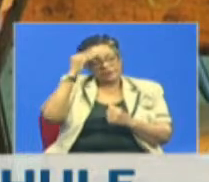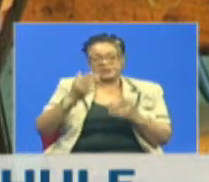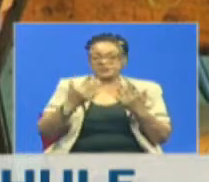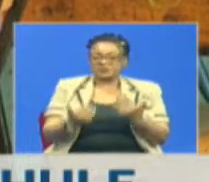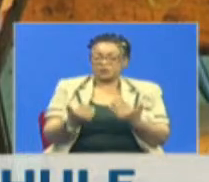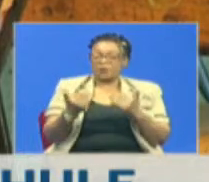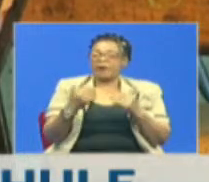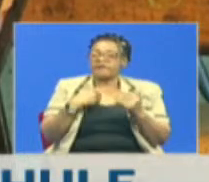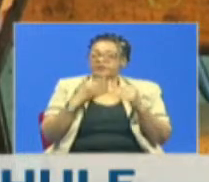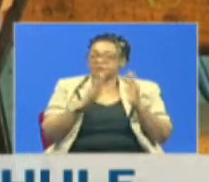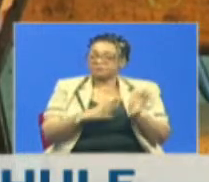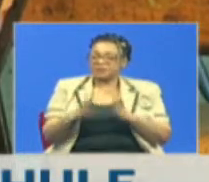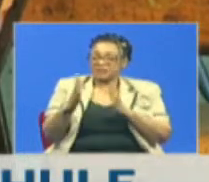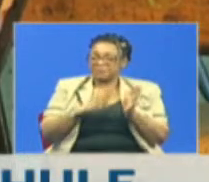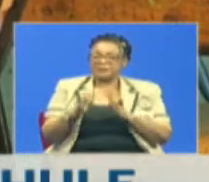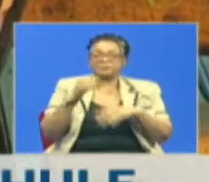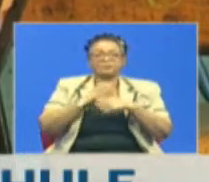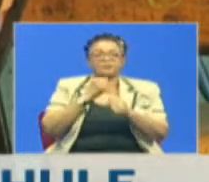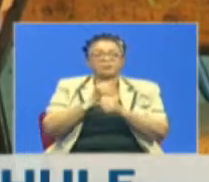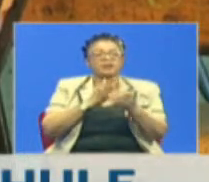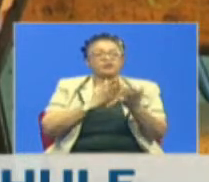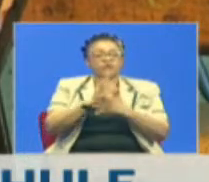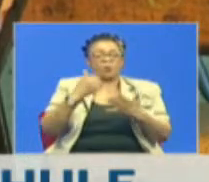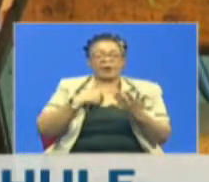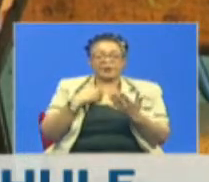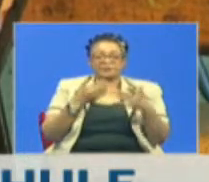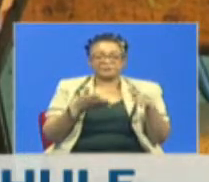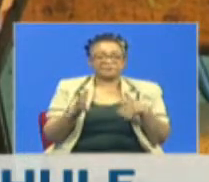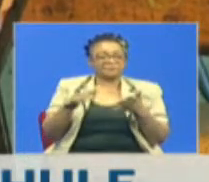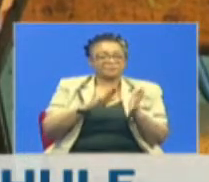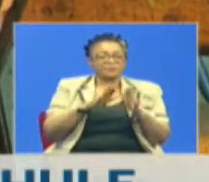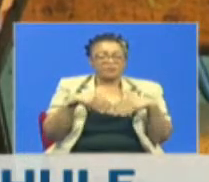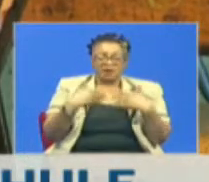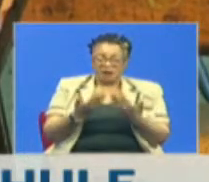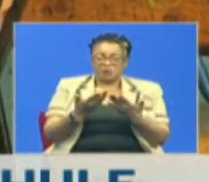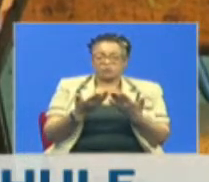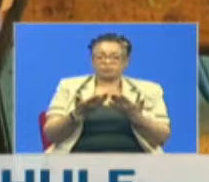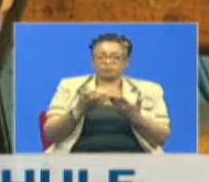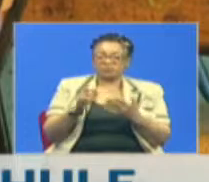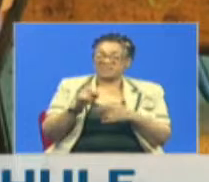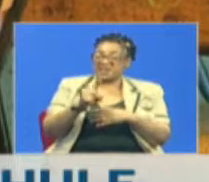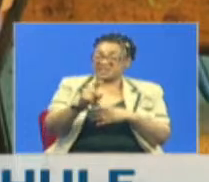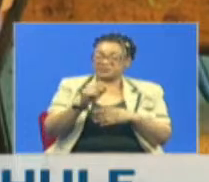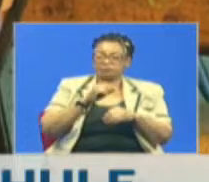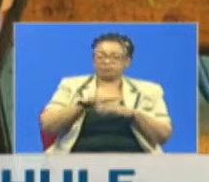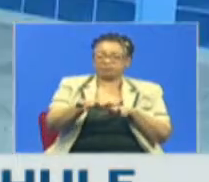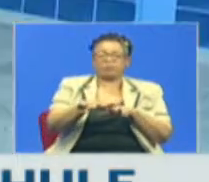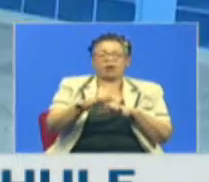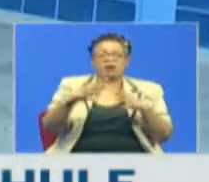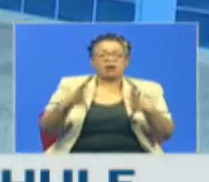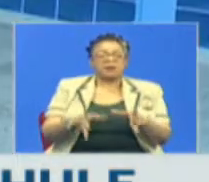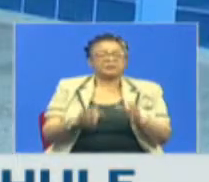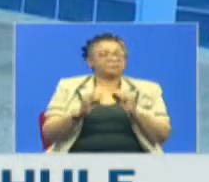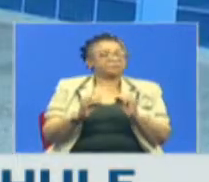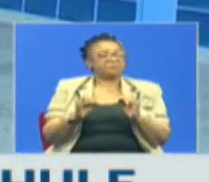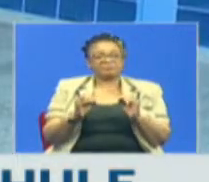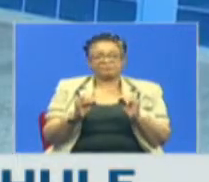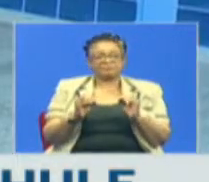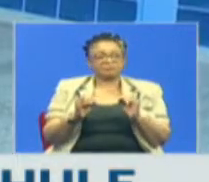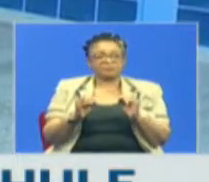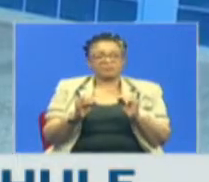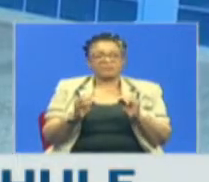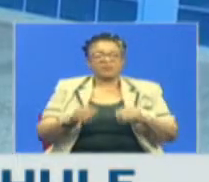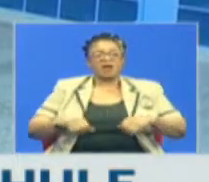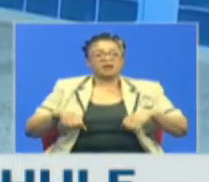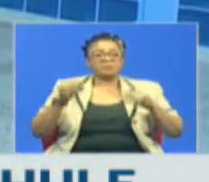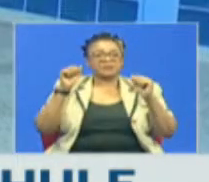ya kuhakikisha kwamba kuna mikakati ya kuhakikisha kwamba virusi hivyo haviambukizwi darasani. Mwalimu mkuu